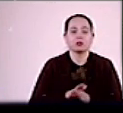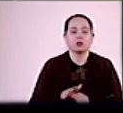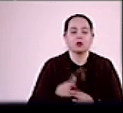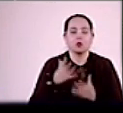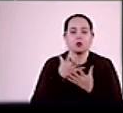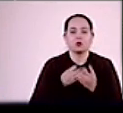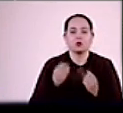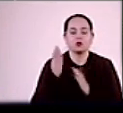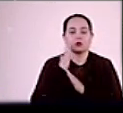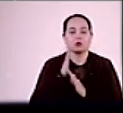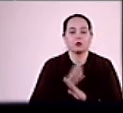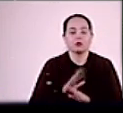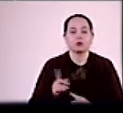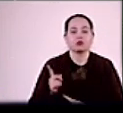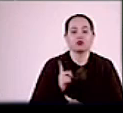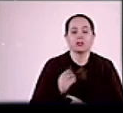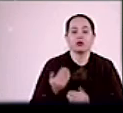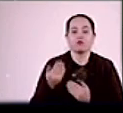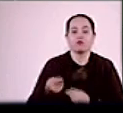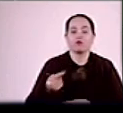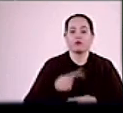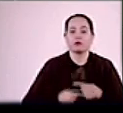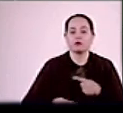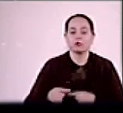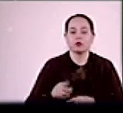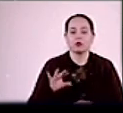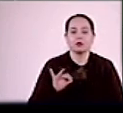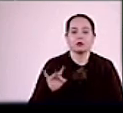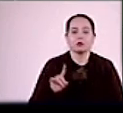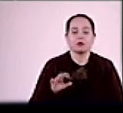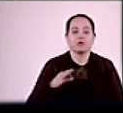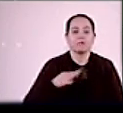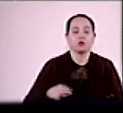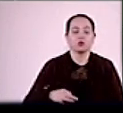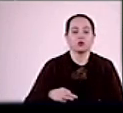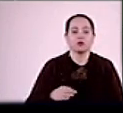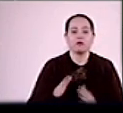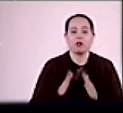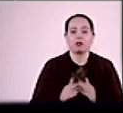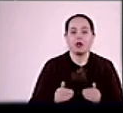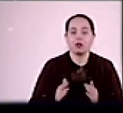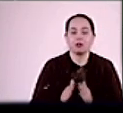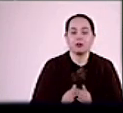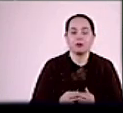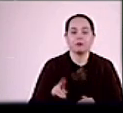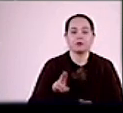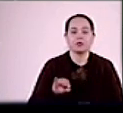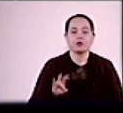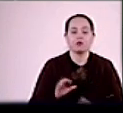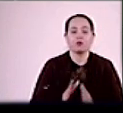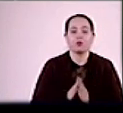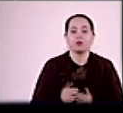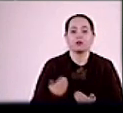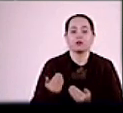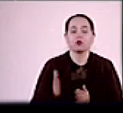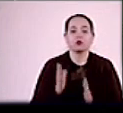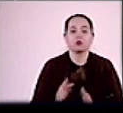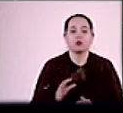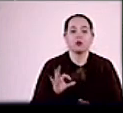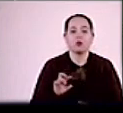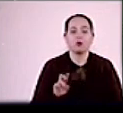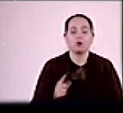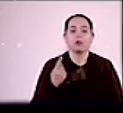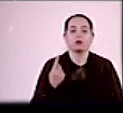спит, дожидаясь его возвращения из французского лагеря. Денисов просит его только об